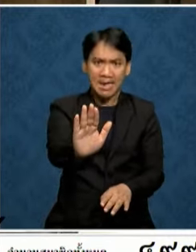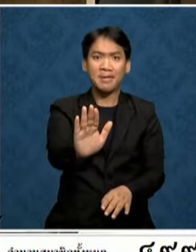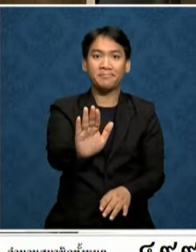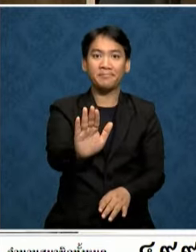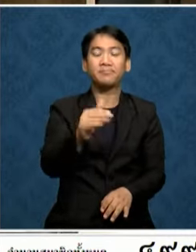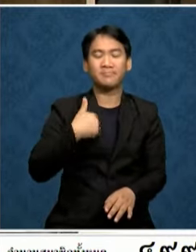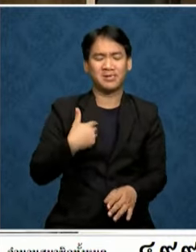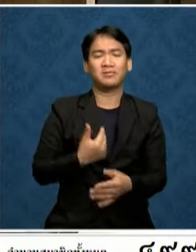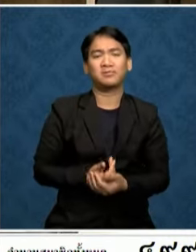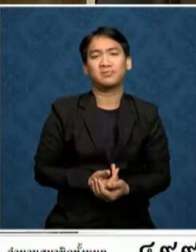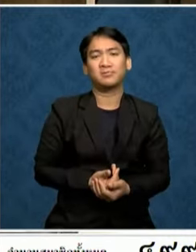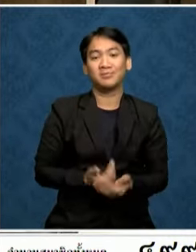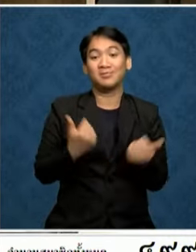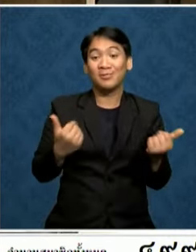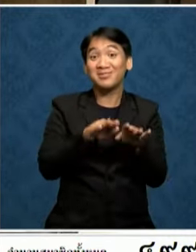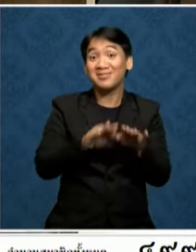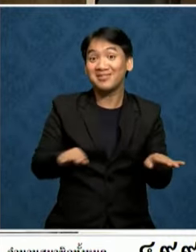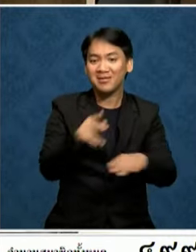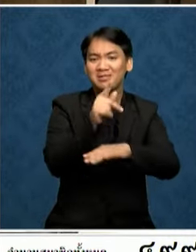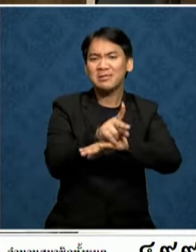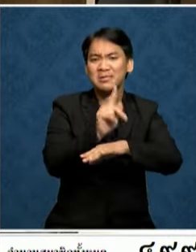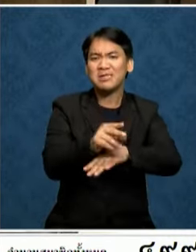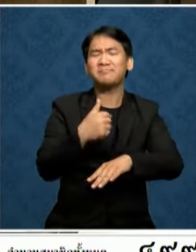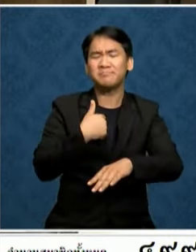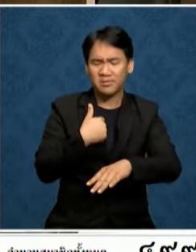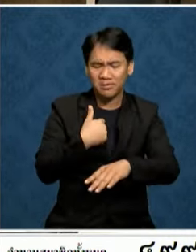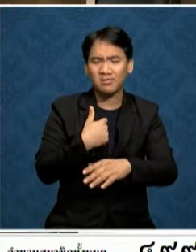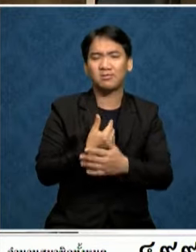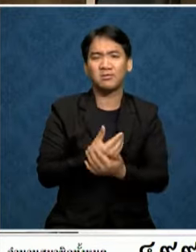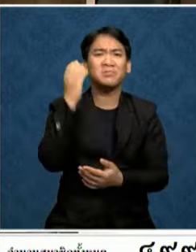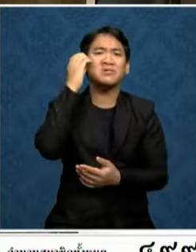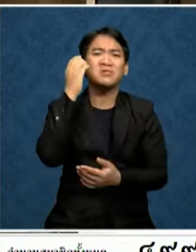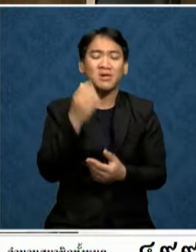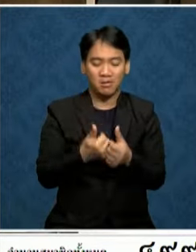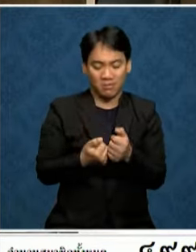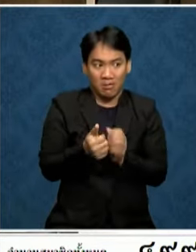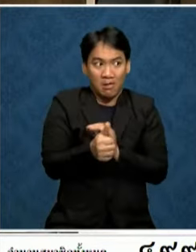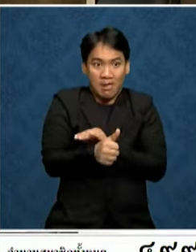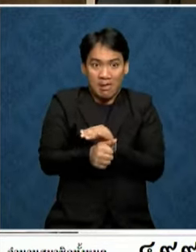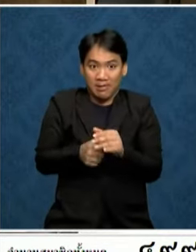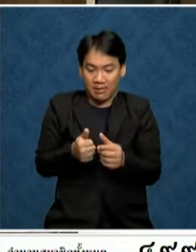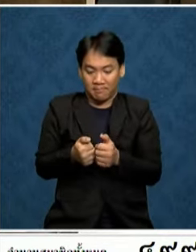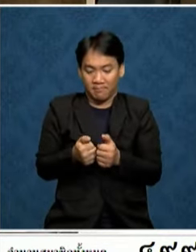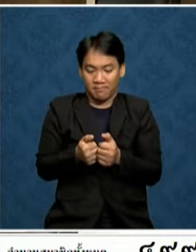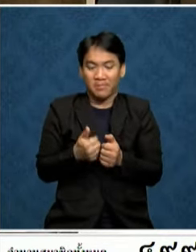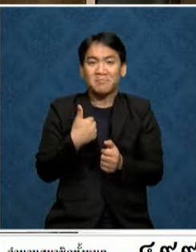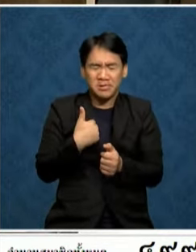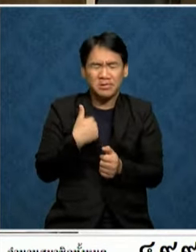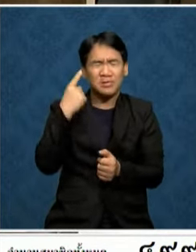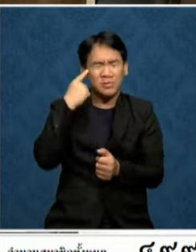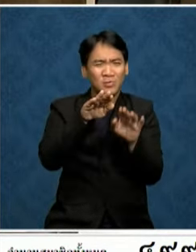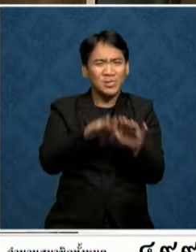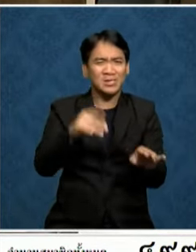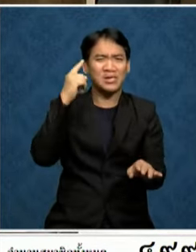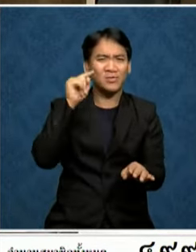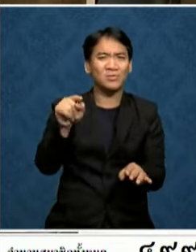ได้เด็กสมัยนี้เขคมีอินเทอร์เน็ตค่ะเคสามารถเข้าถึงได้อยู่แล้วแต่ถ้าเราบอกเค้าหรือมีกฎหมายที่มันคุ้มครองใน